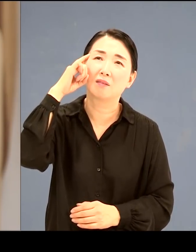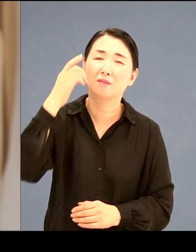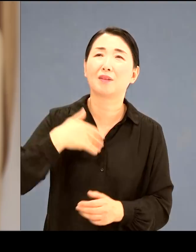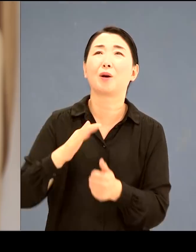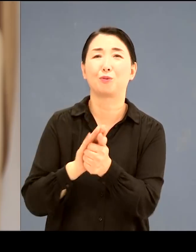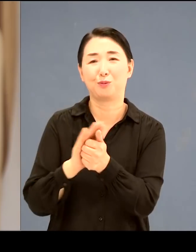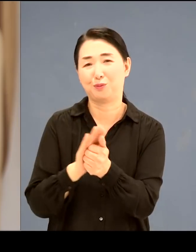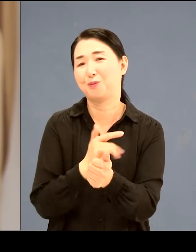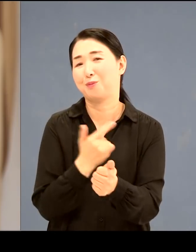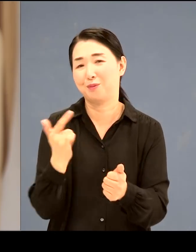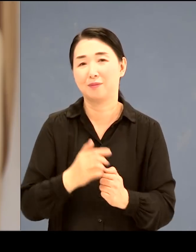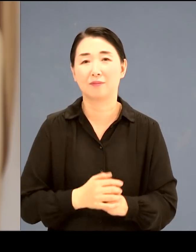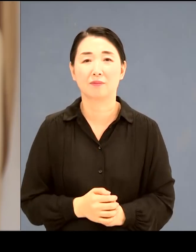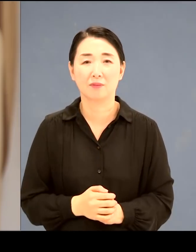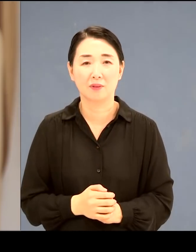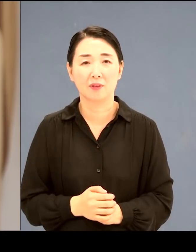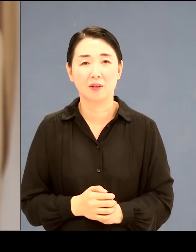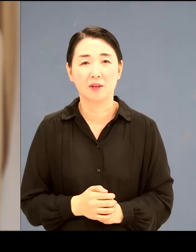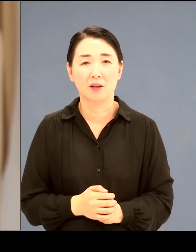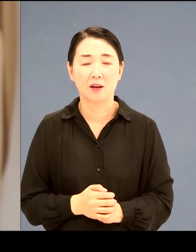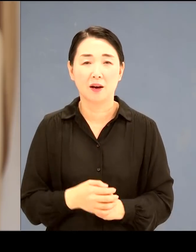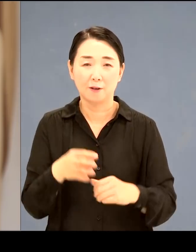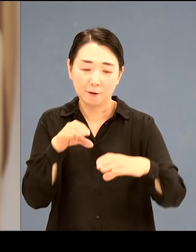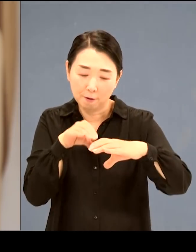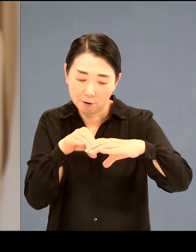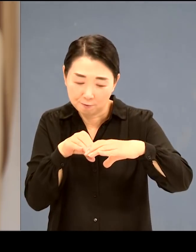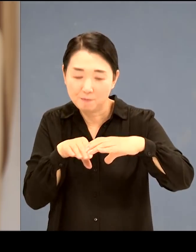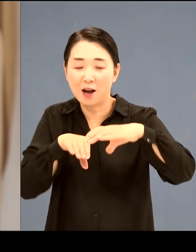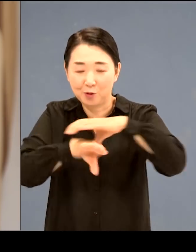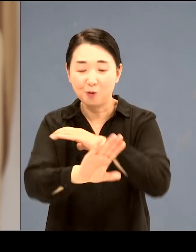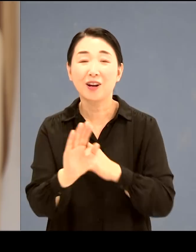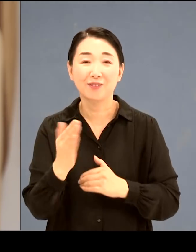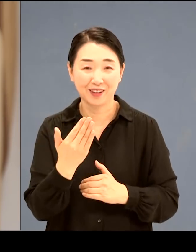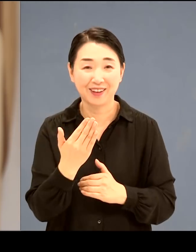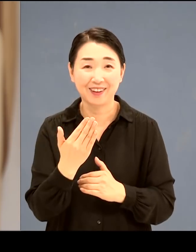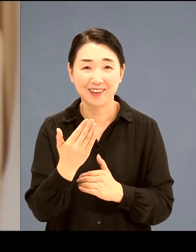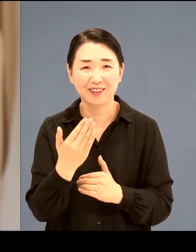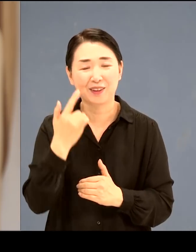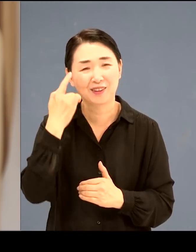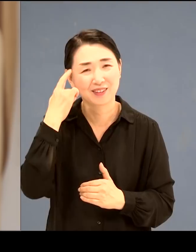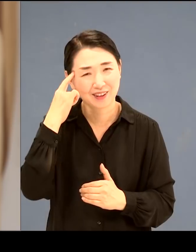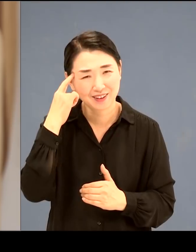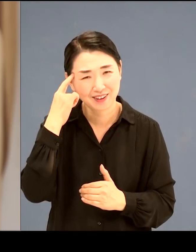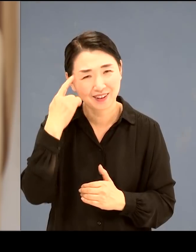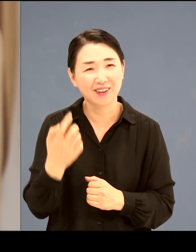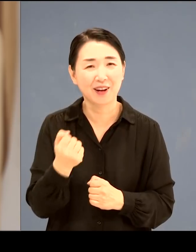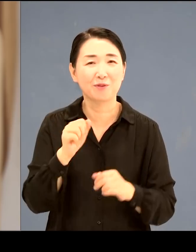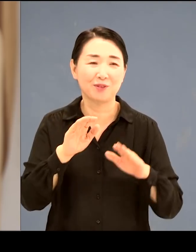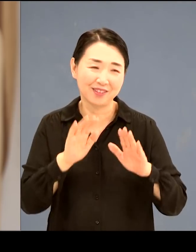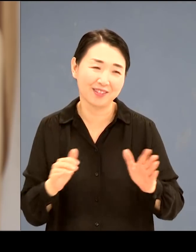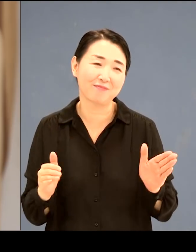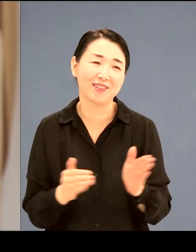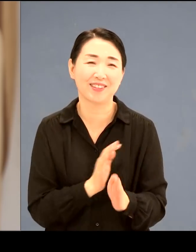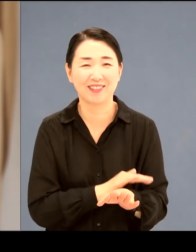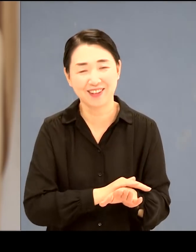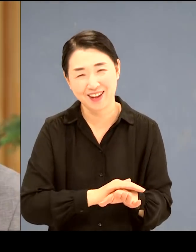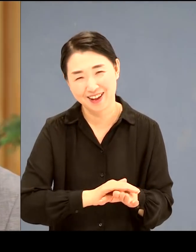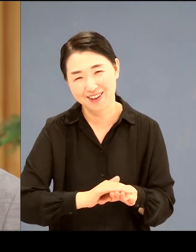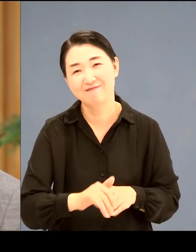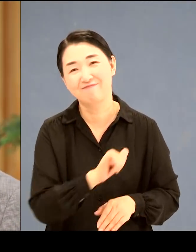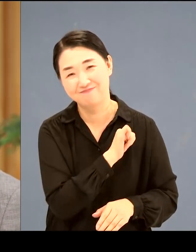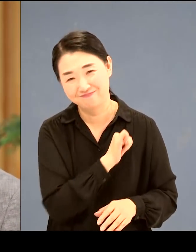이거 반드시 통과하겠구나. 네, 그 마음으로 힘든 여정 지금까지 오고 있습니다.